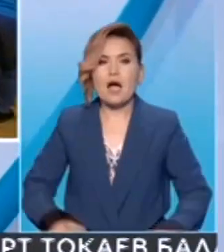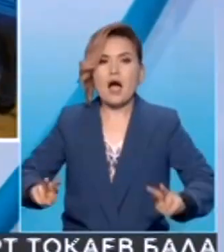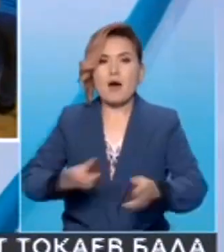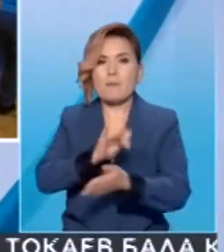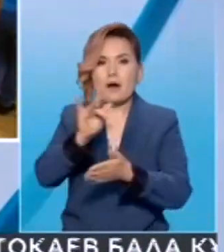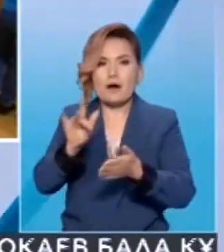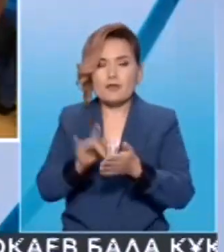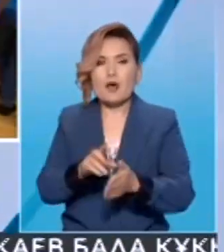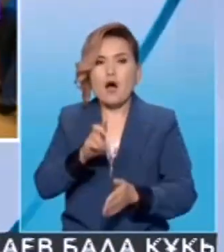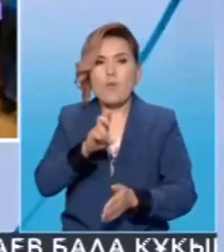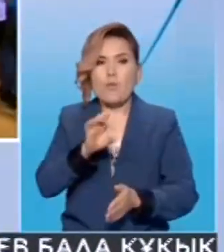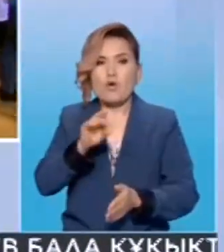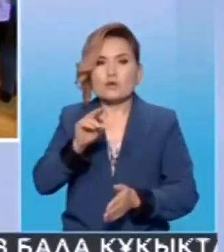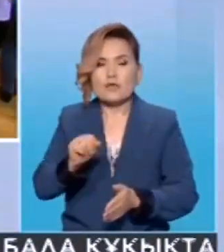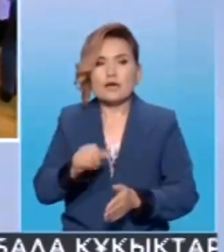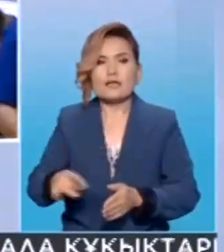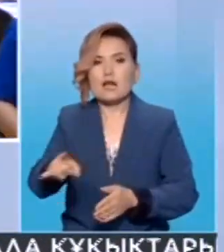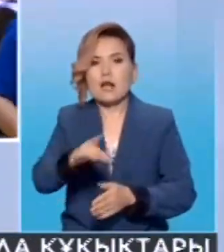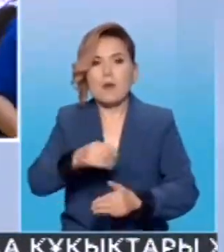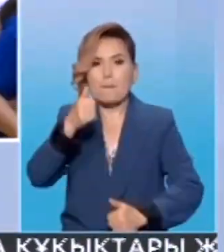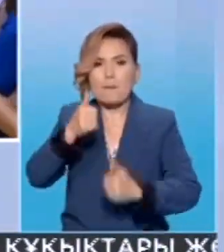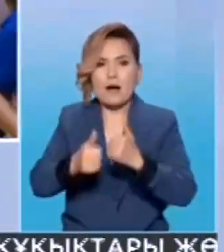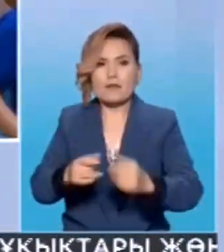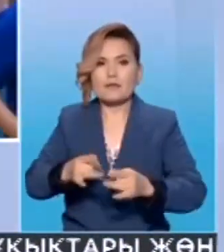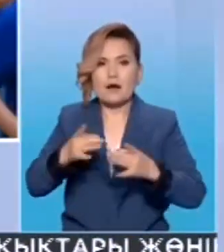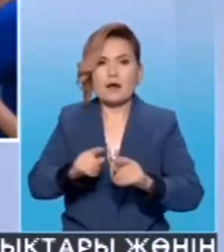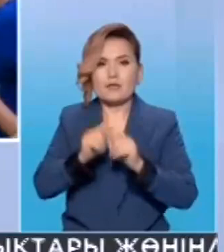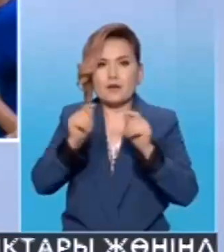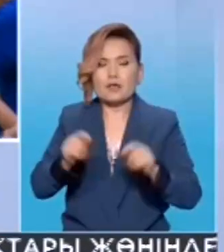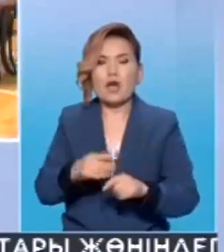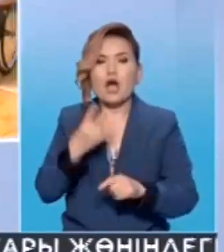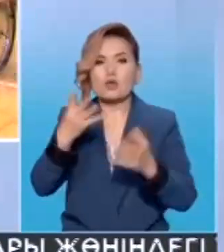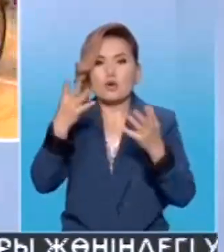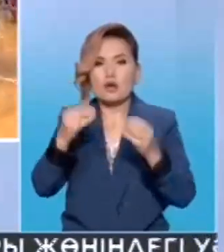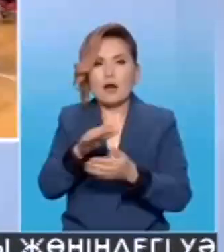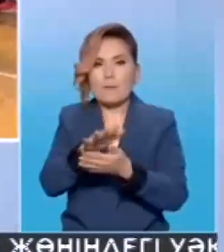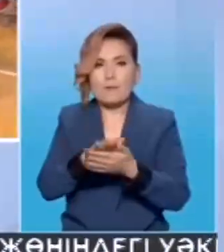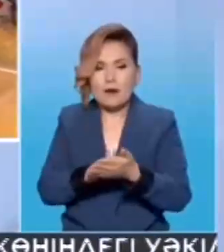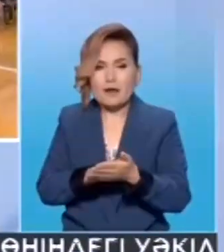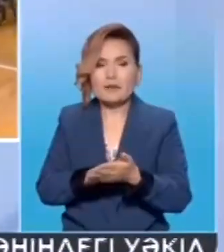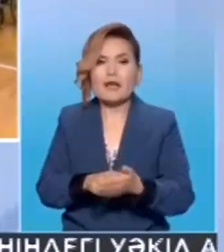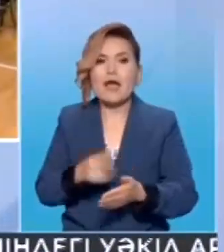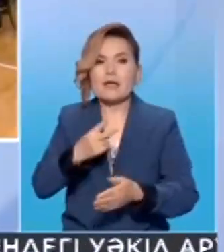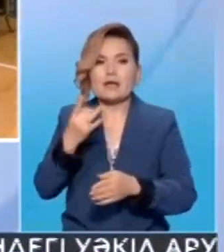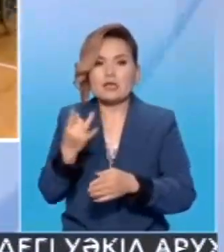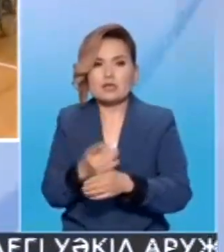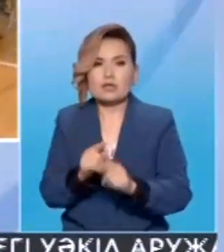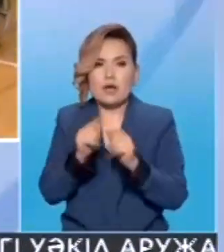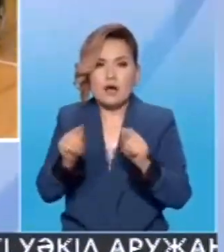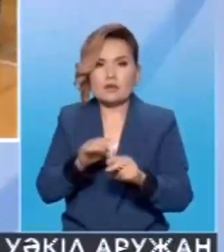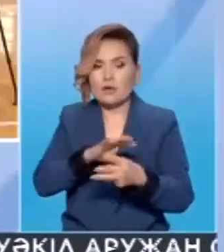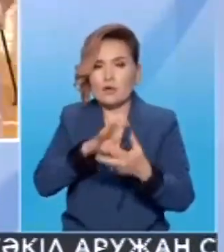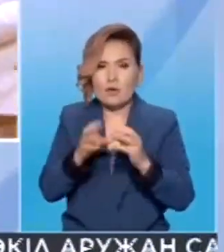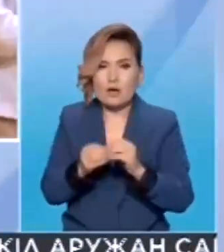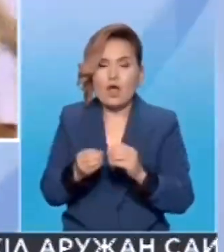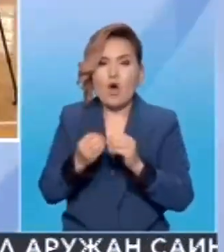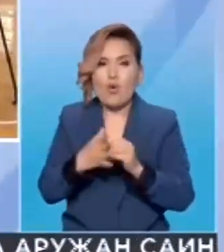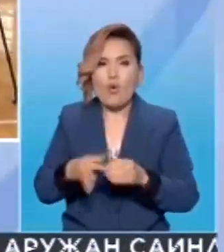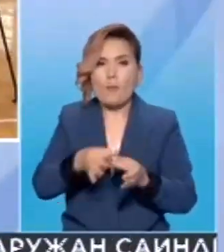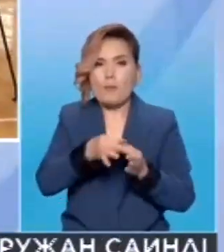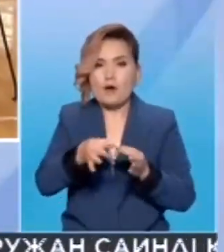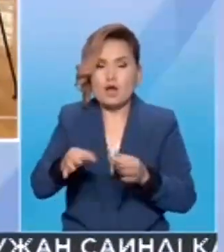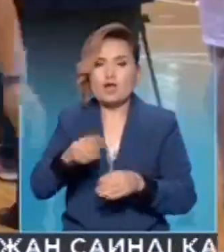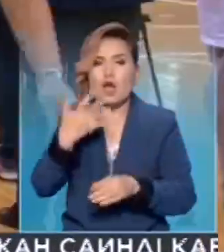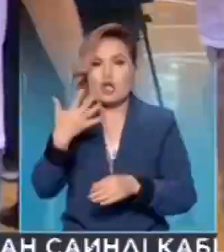Астанада боччадан республикалық чемпионаттың ашылу салтанаты өтті. 4 күнге созылатын жарыс екінші рет ұйымдастырылып отыр. Оған 15